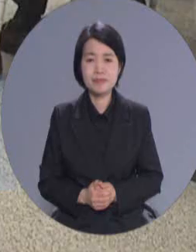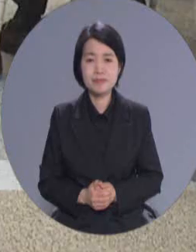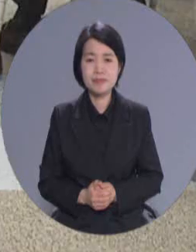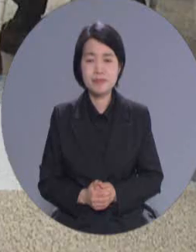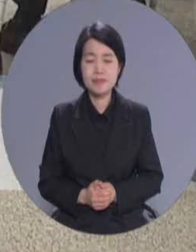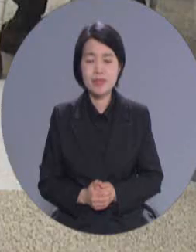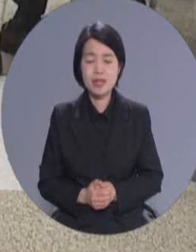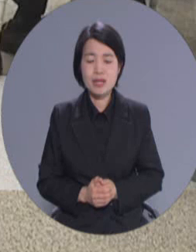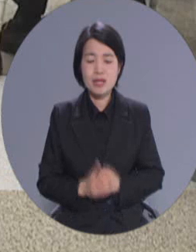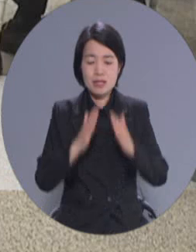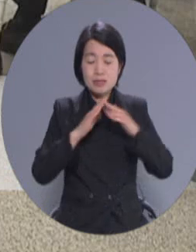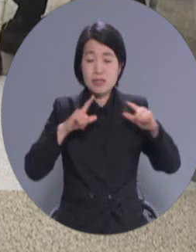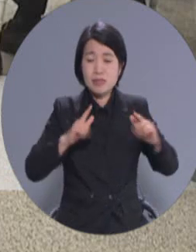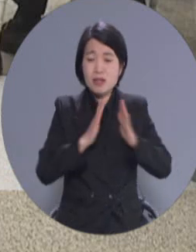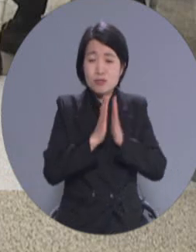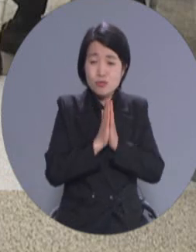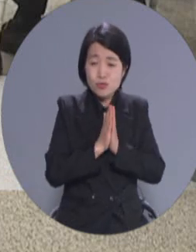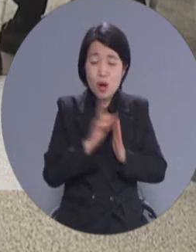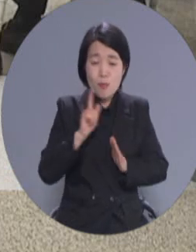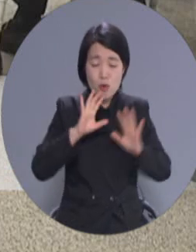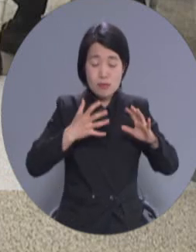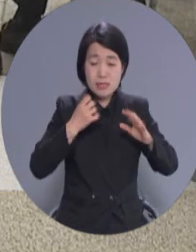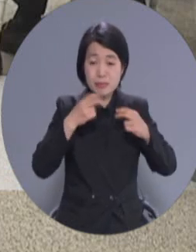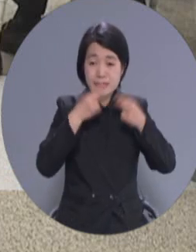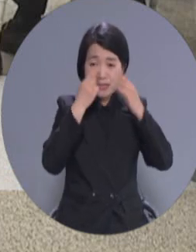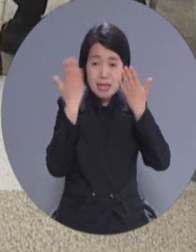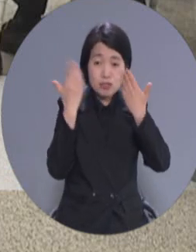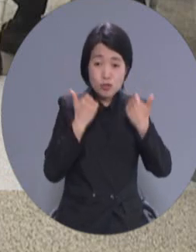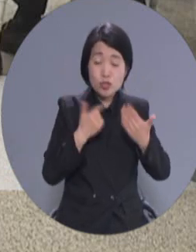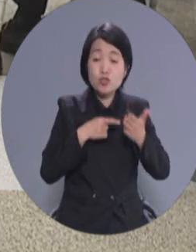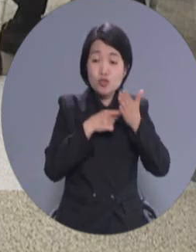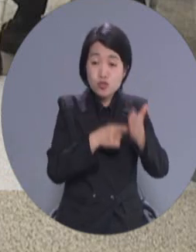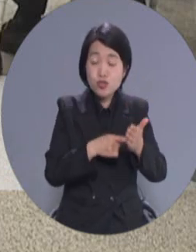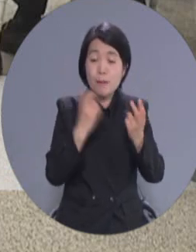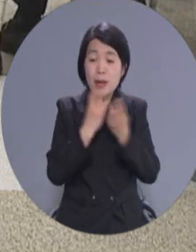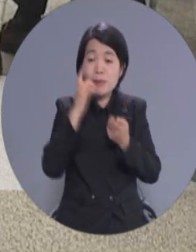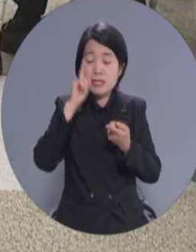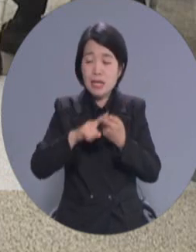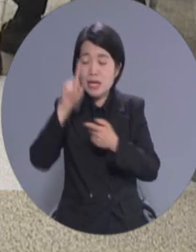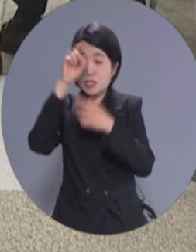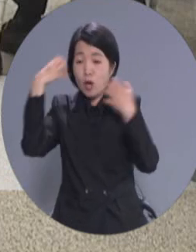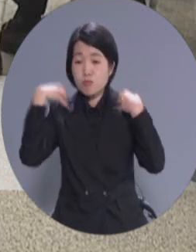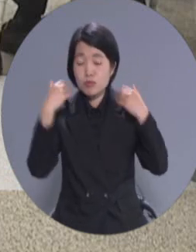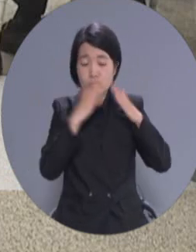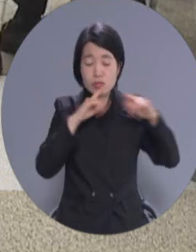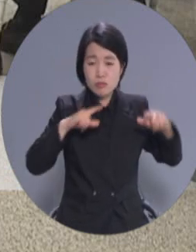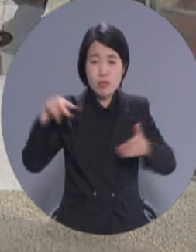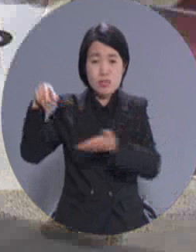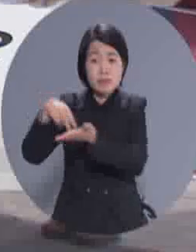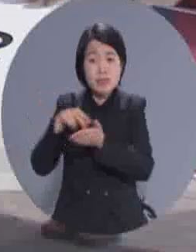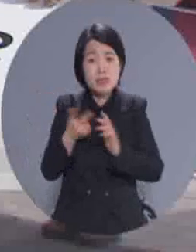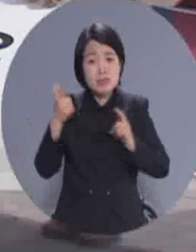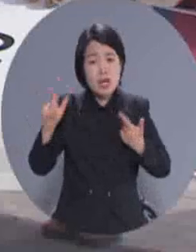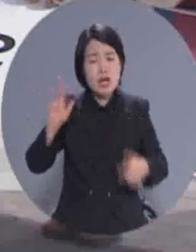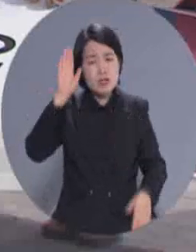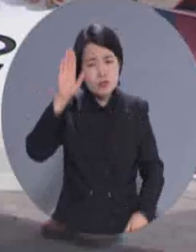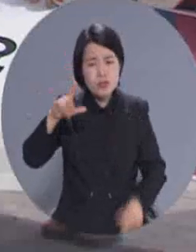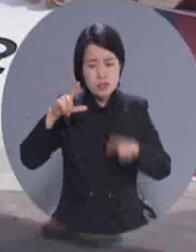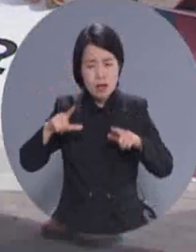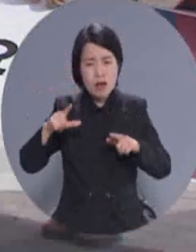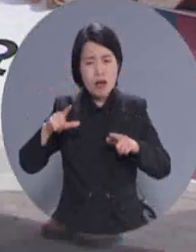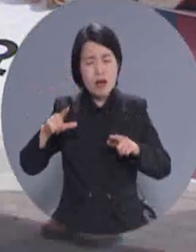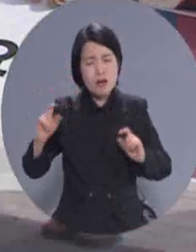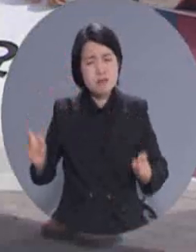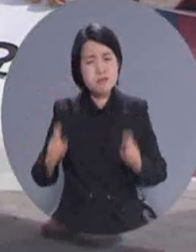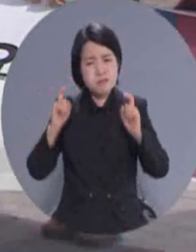지역 수건인 전남 국립의대 신설을 위한 유치 추진 방식을 두고 정부와 전남도의 의견이 달라 추후 지역 내